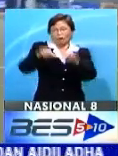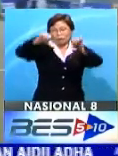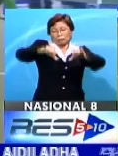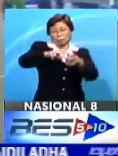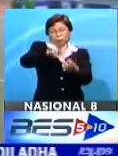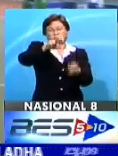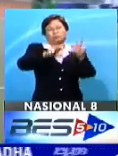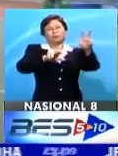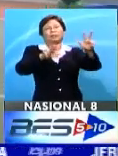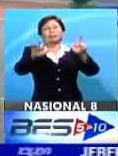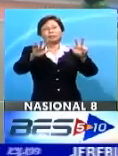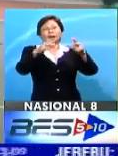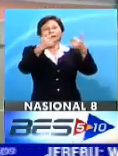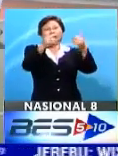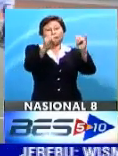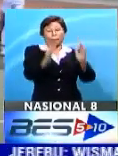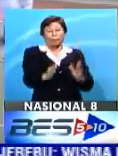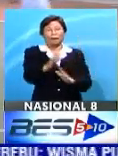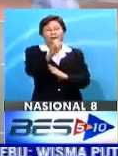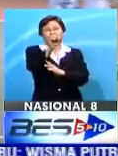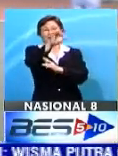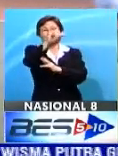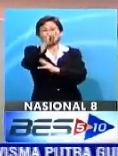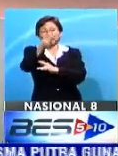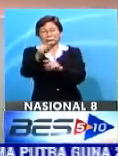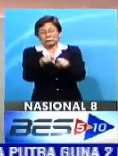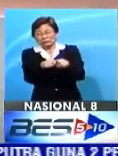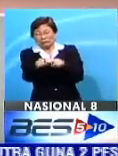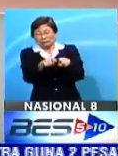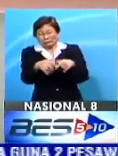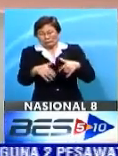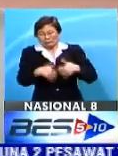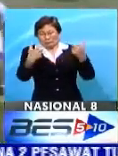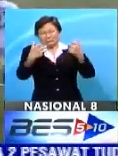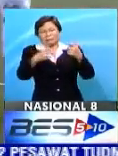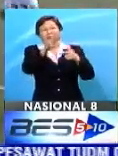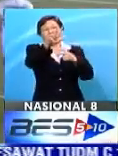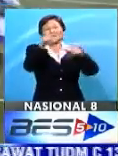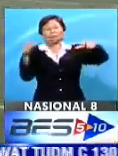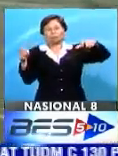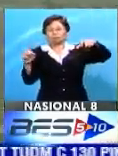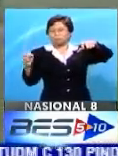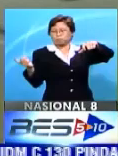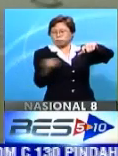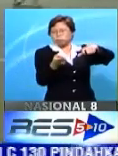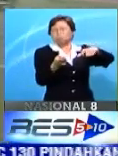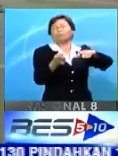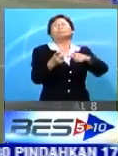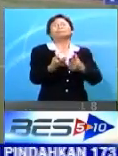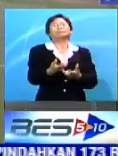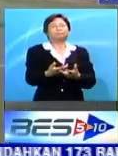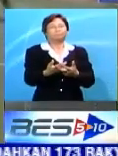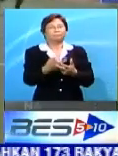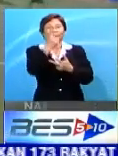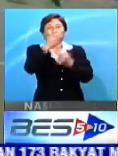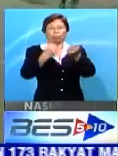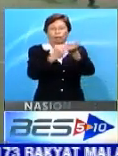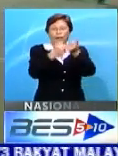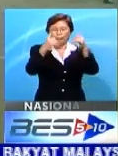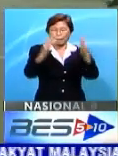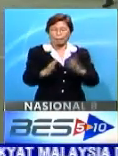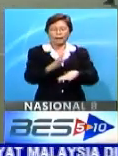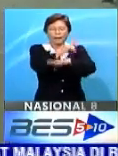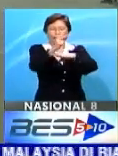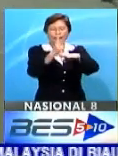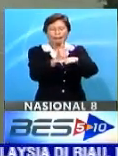mengejut 3-5, anak-anak didik Sarjit Singh beraksi garang dengan 3 gol terhasil di suku pertama. 2 gol disumbang pemain kebangsaan Tengku